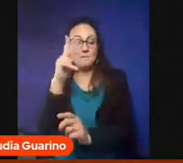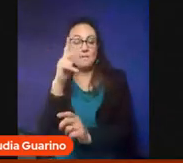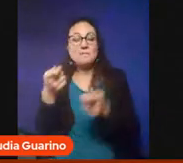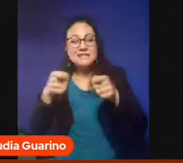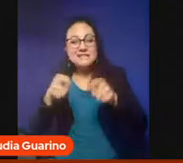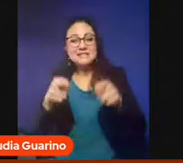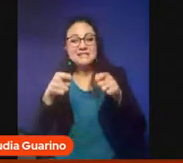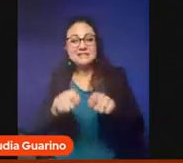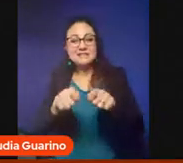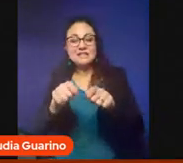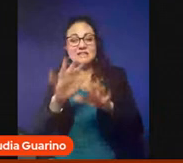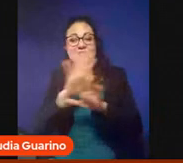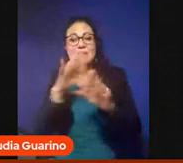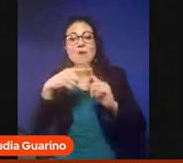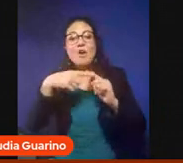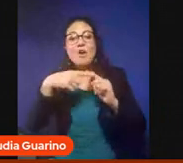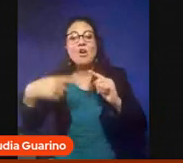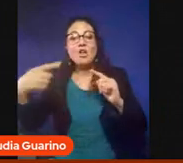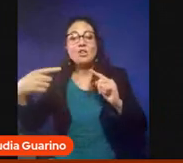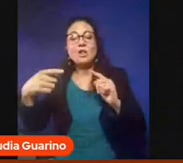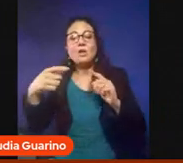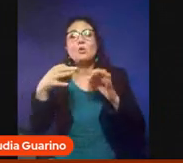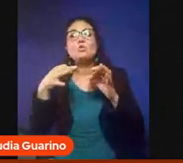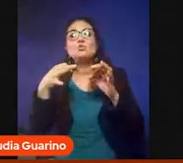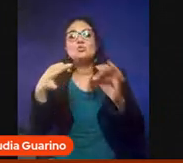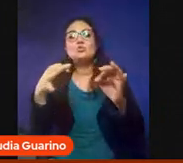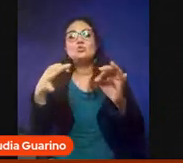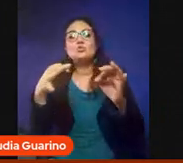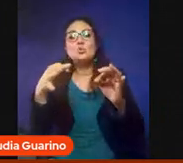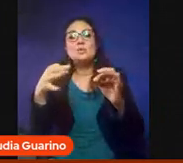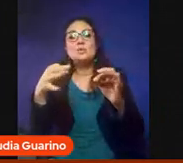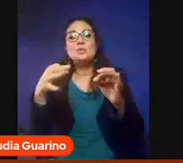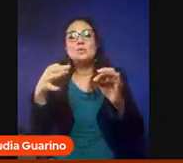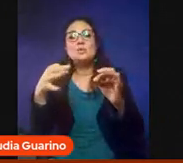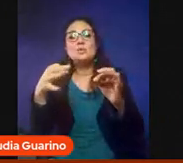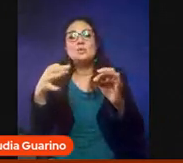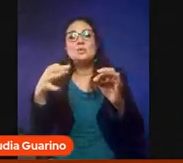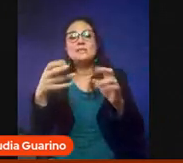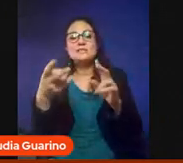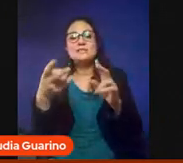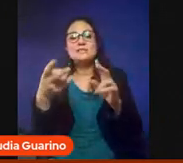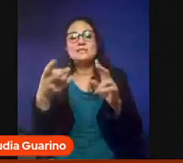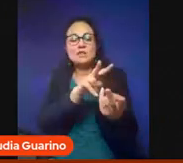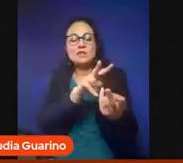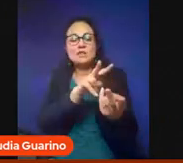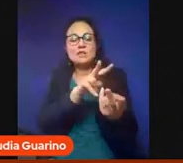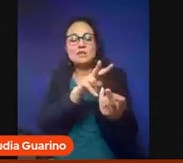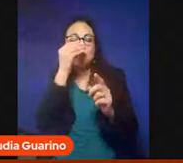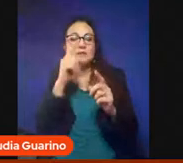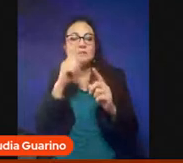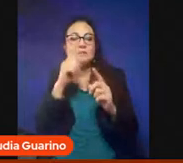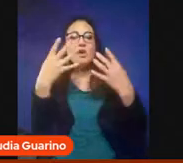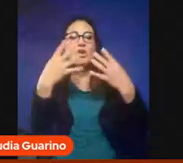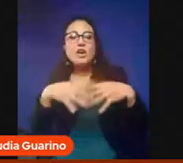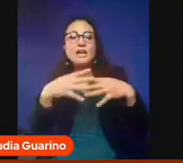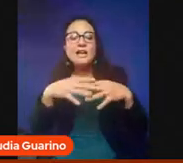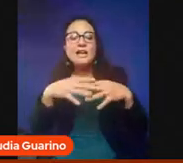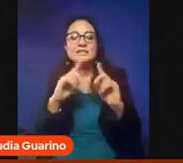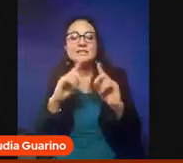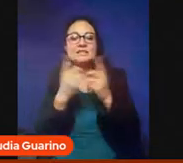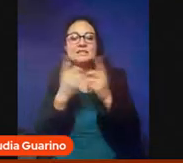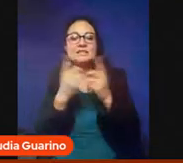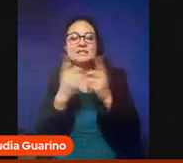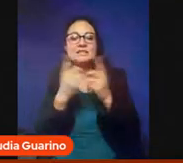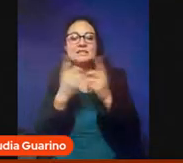di giusta transizione di cui si parla anche nelle organizzazioni internazionali. Ed è questo